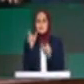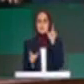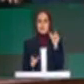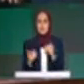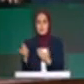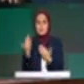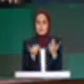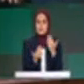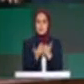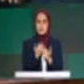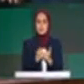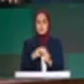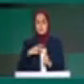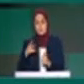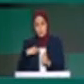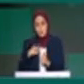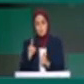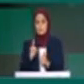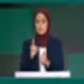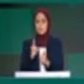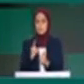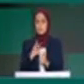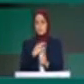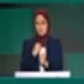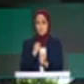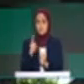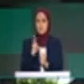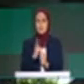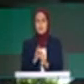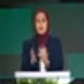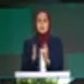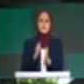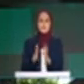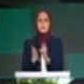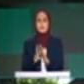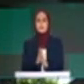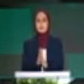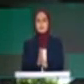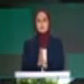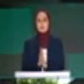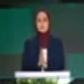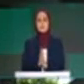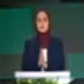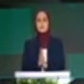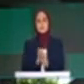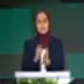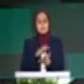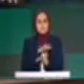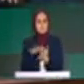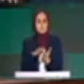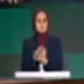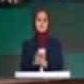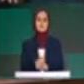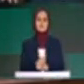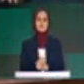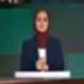وصلت اللواري الجديده قعدنا يمكن ساعه كان الزيت مش موجود في المنفذ، طبعا دي عملت مشكله للجميع.